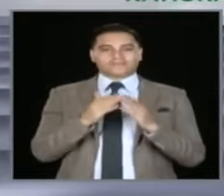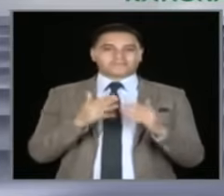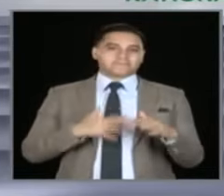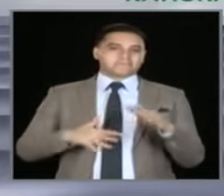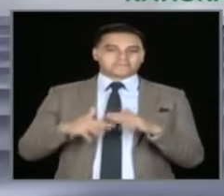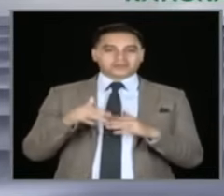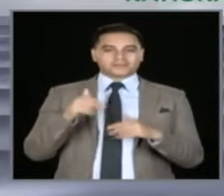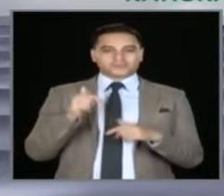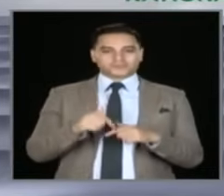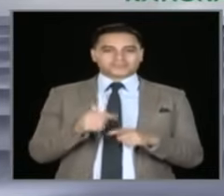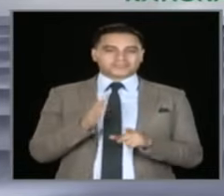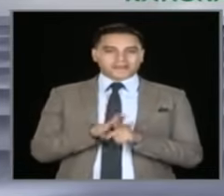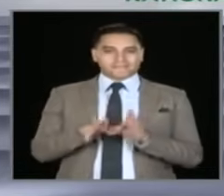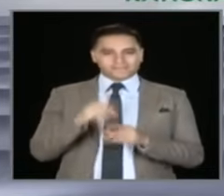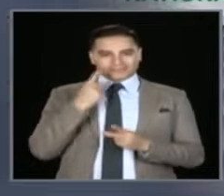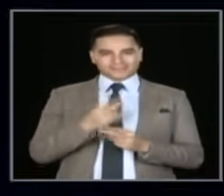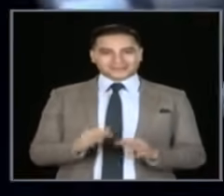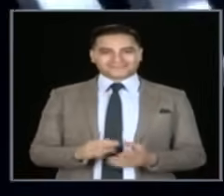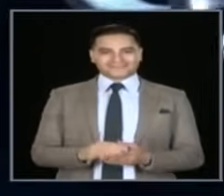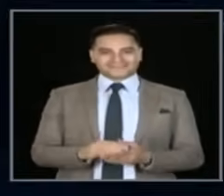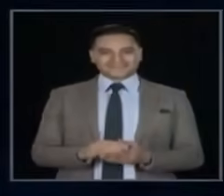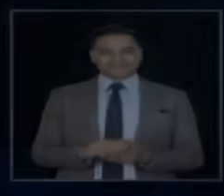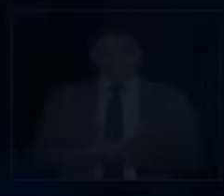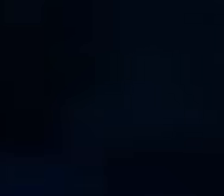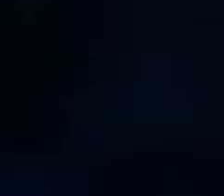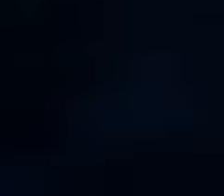الصغيرة والمتوسطة ومتناهية الصغر.